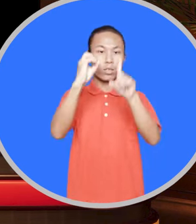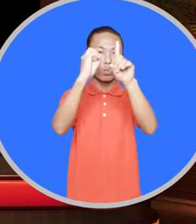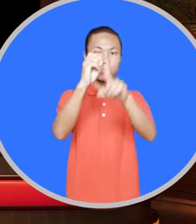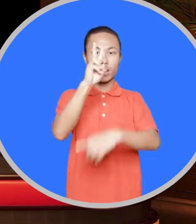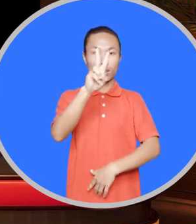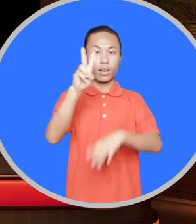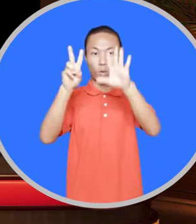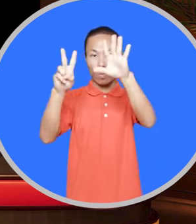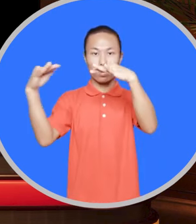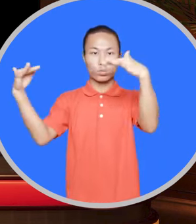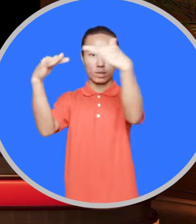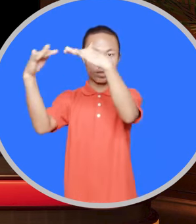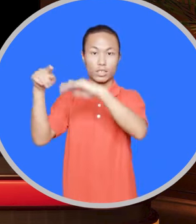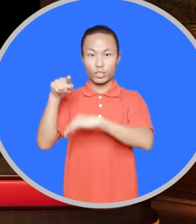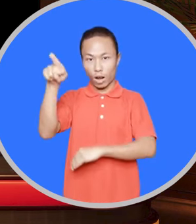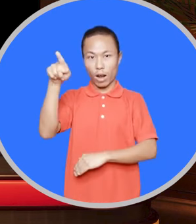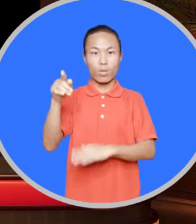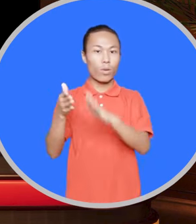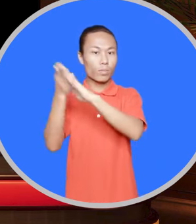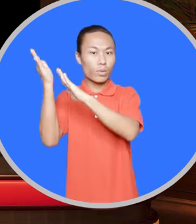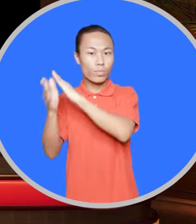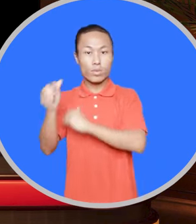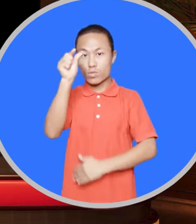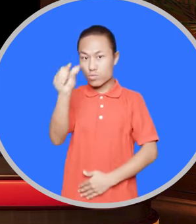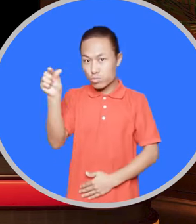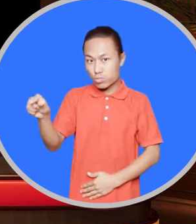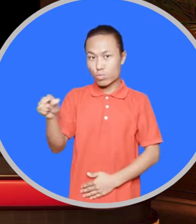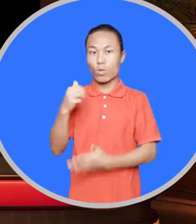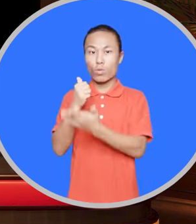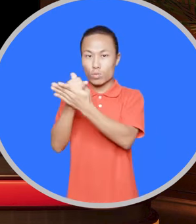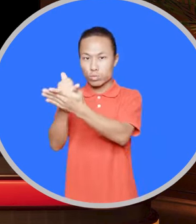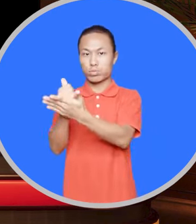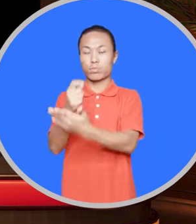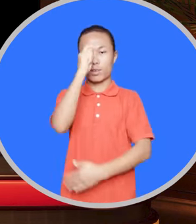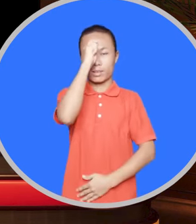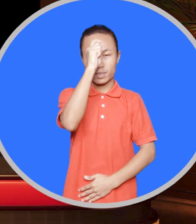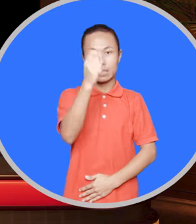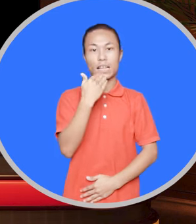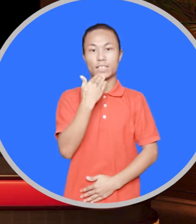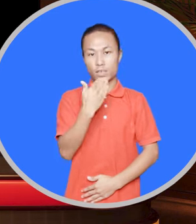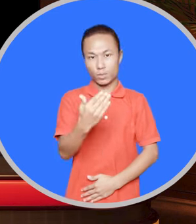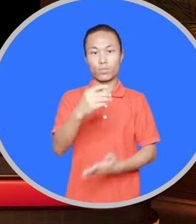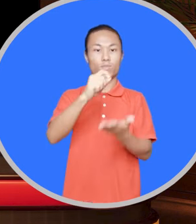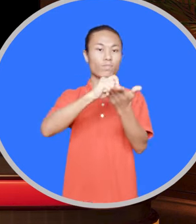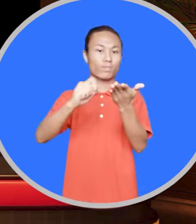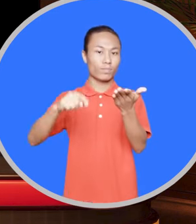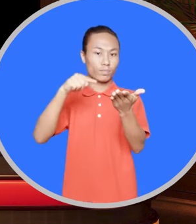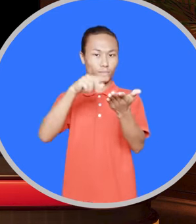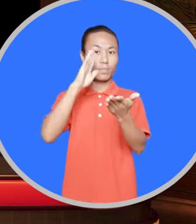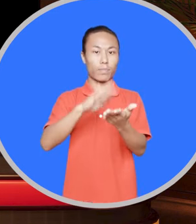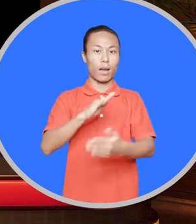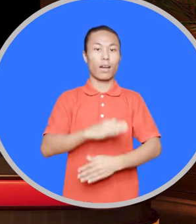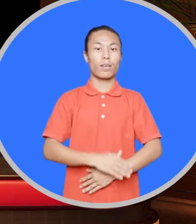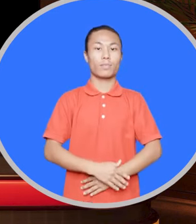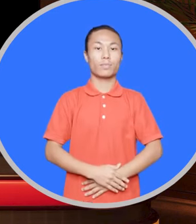င်းဝါကိုပိုင်အုပ်ချုပ်ခွင့်ဒေသအတွင်းကိုဝင်ရောက်စစ်ဘေးရှောင်လာကြတဲ့ပြည်သူတွေကိုကာကွယ်စောင့်ရှောက်ပေးတဲ့အပေါ်လဲလေးစားဂုဏ်ယူ